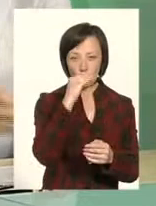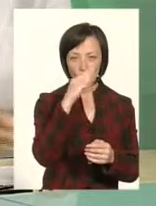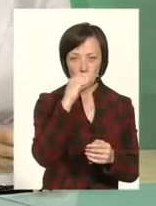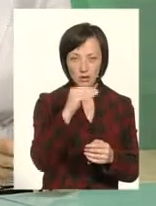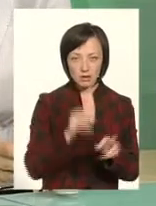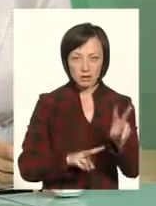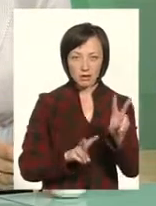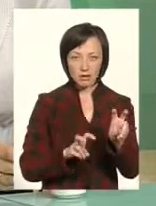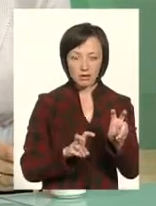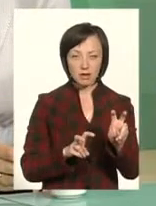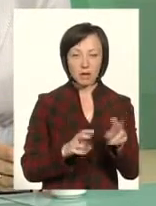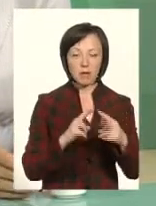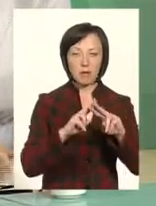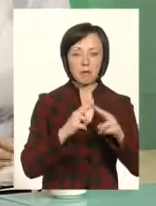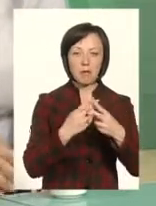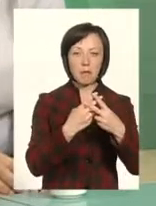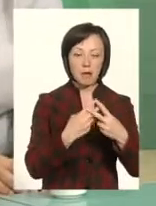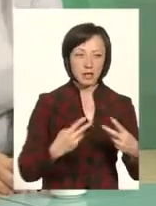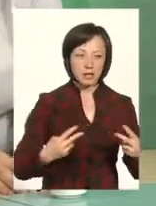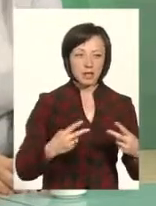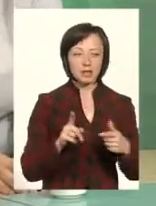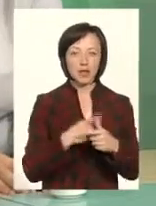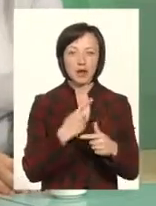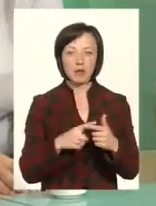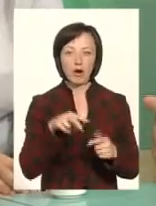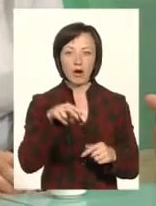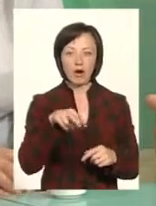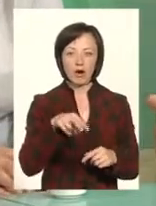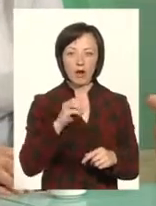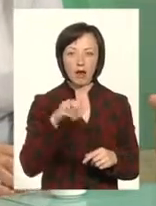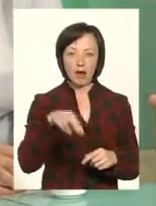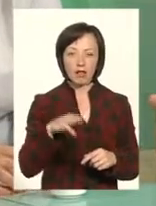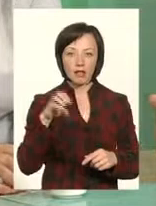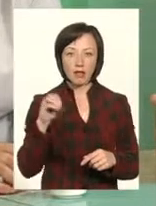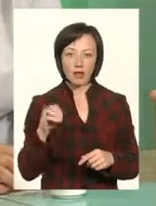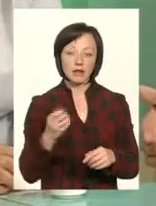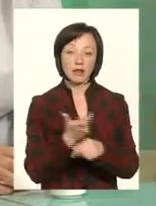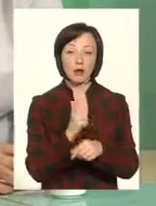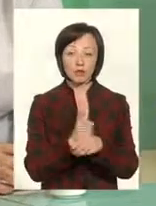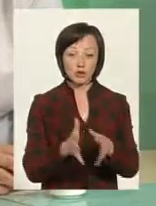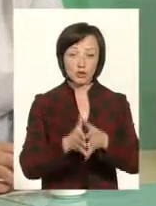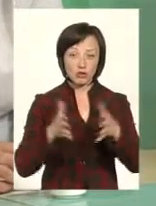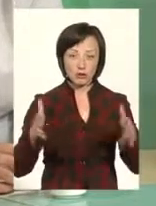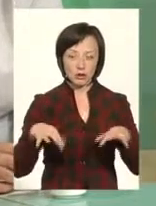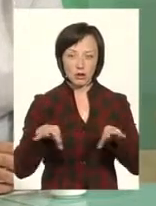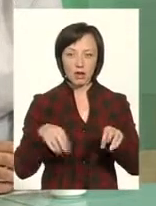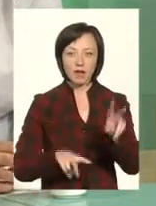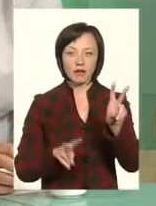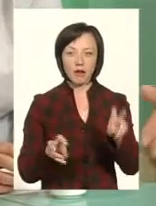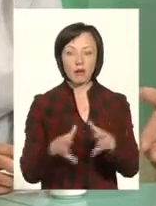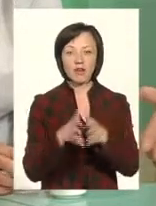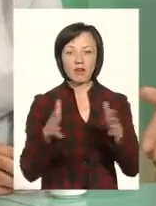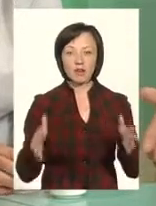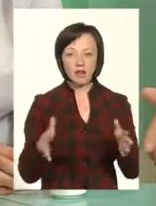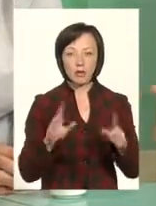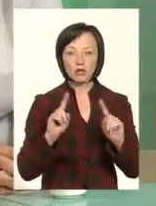нас їздять по городу, це мерседеси чи ЛТшки, так, на більш крупногабаритний транспорт. Але це тема дуже велика, вона